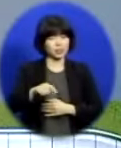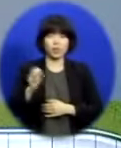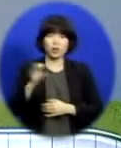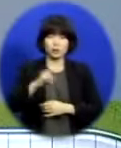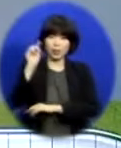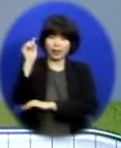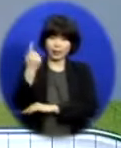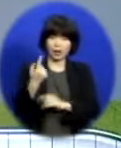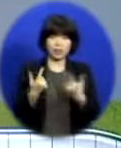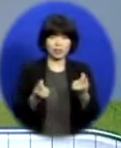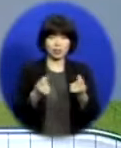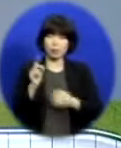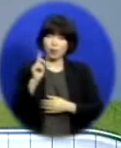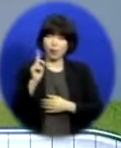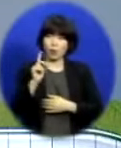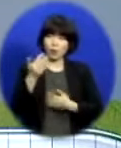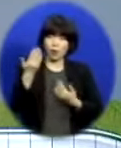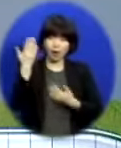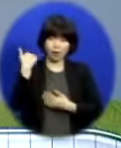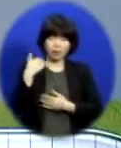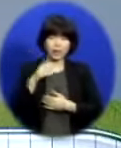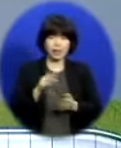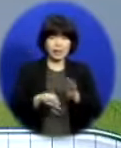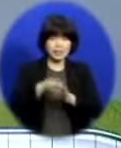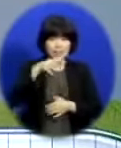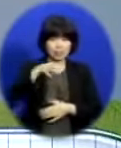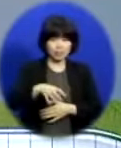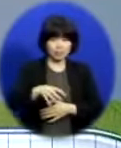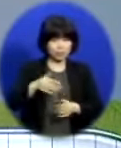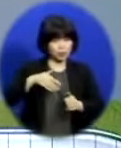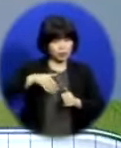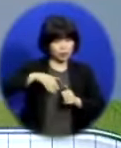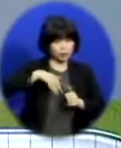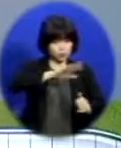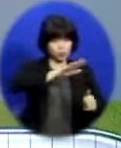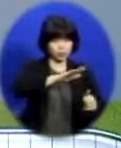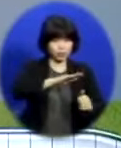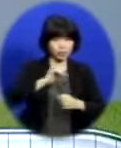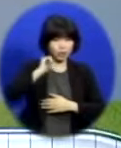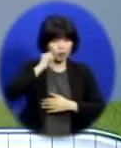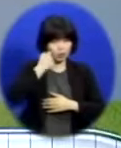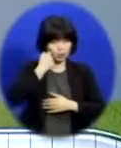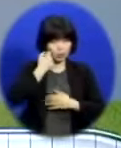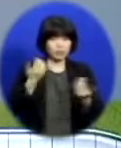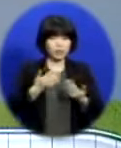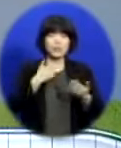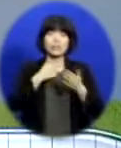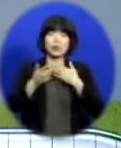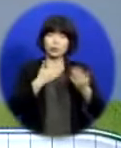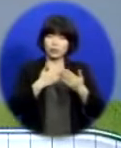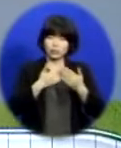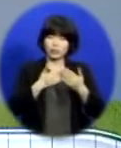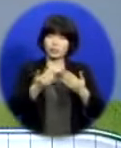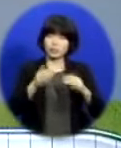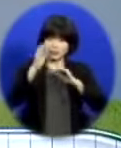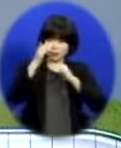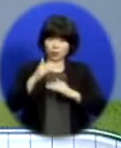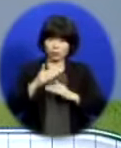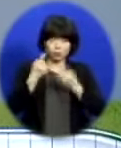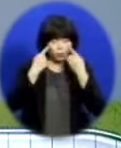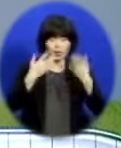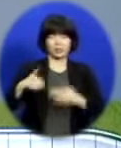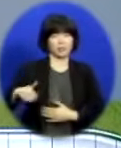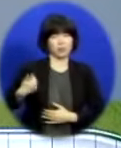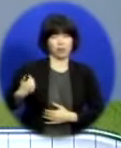또는처럼 한때 살에서 쫓겨서 을 일을 말하는 건지를 정확히 알 수가